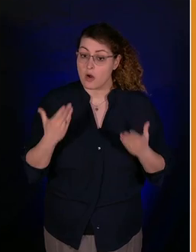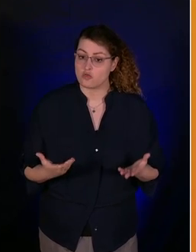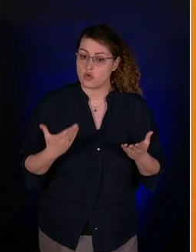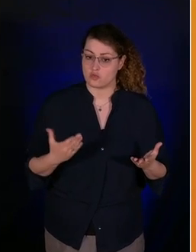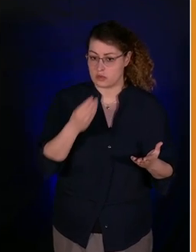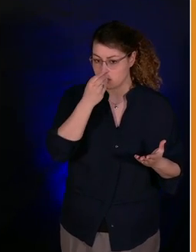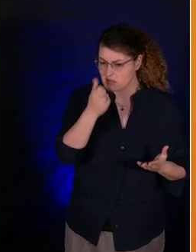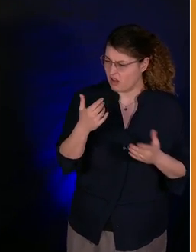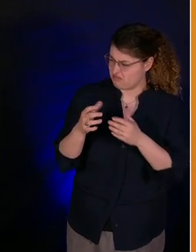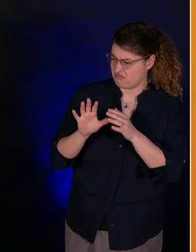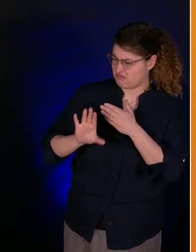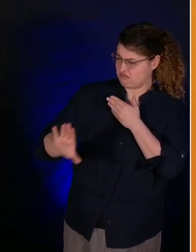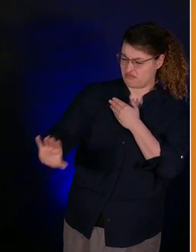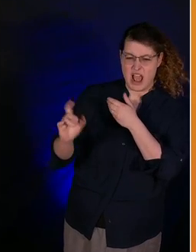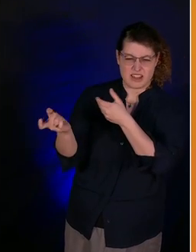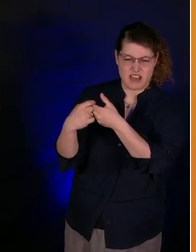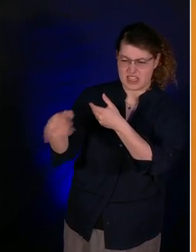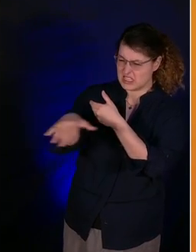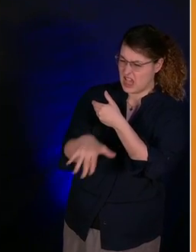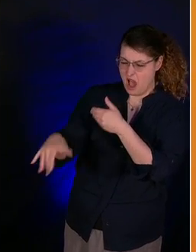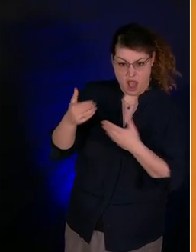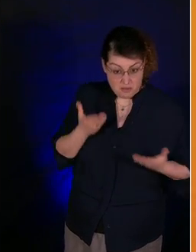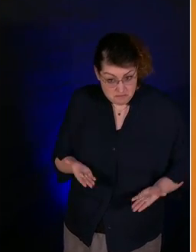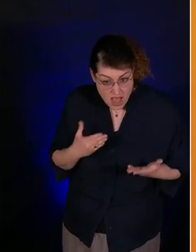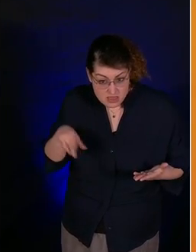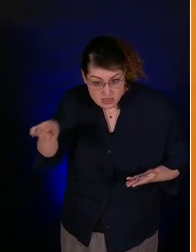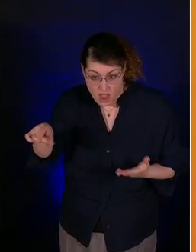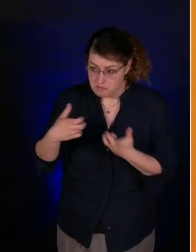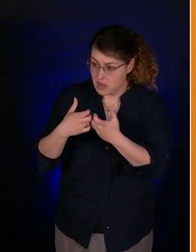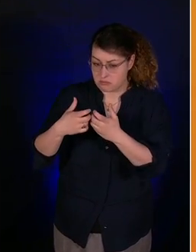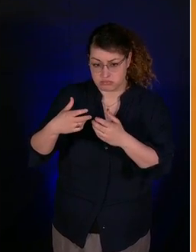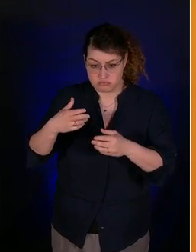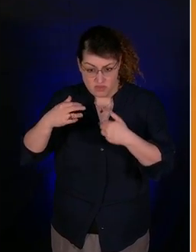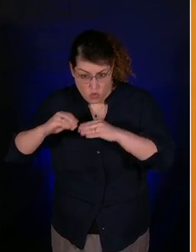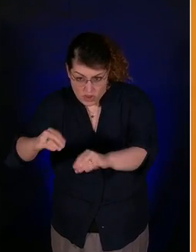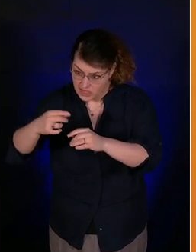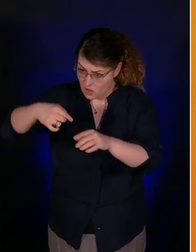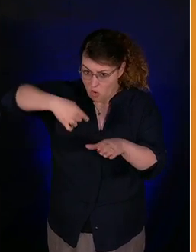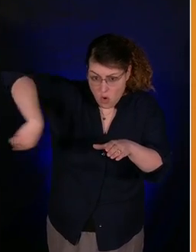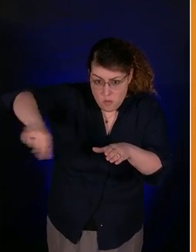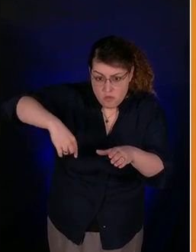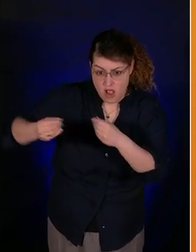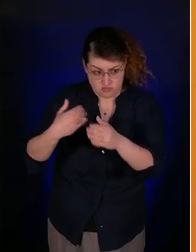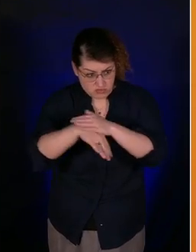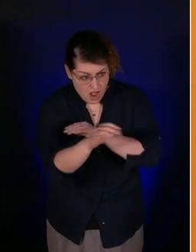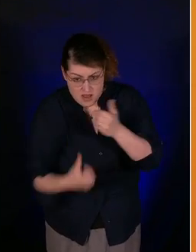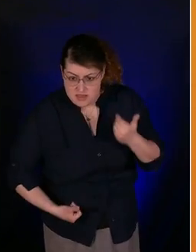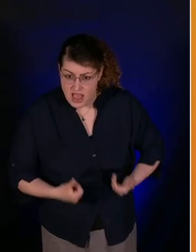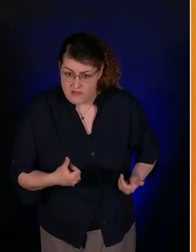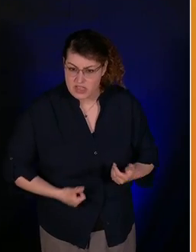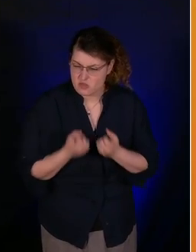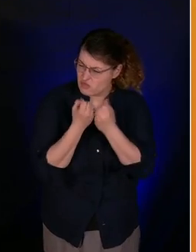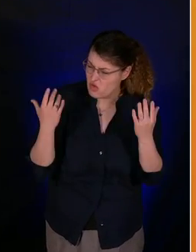sens bien loin des syndicats qui, en ce moment même, sur les ronds-points, dans les services ou lors des multiples